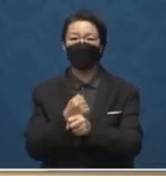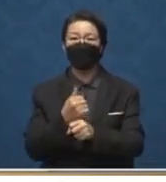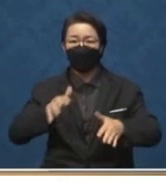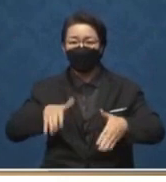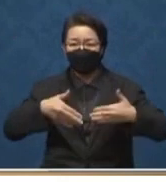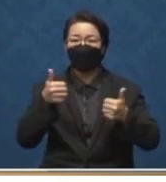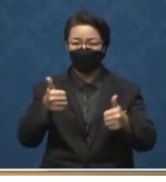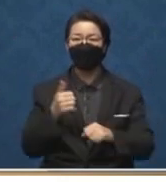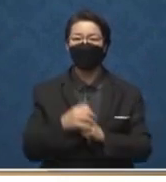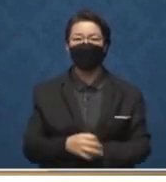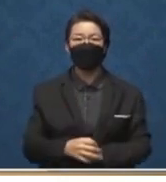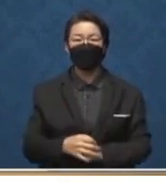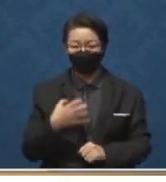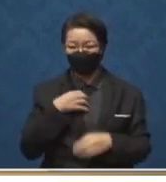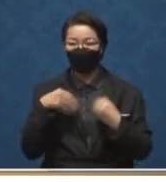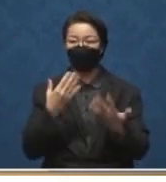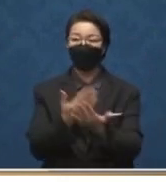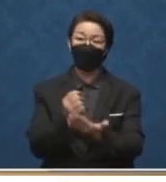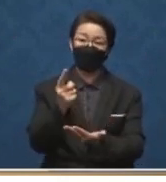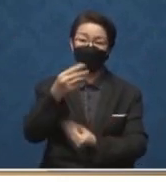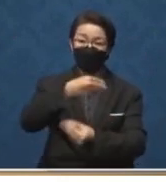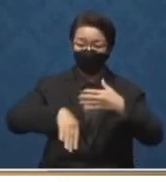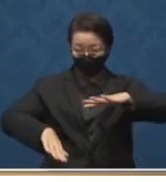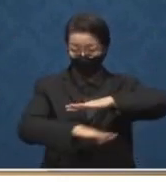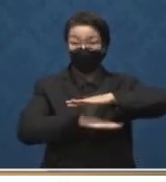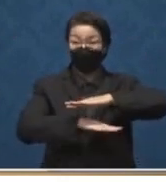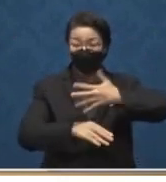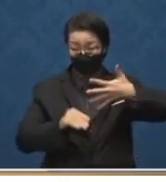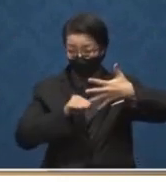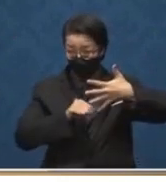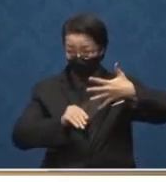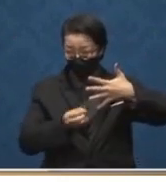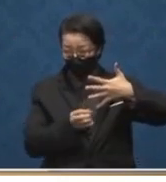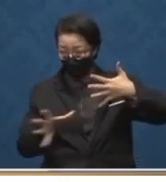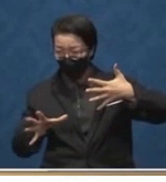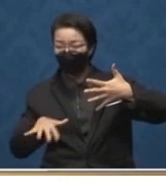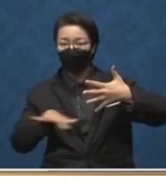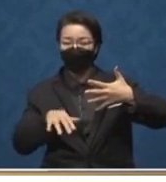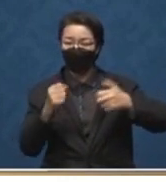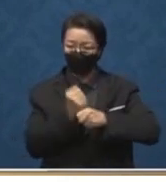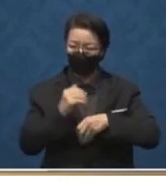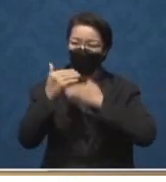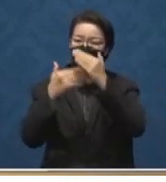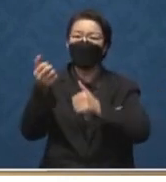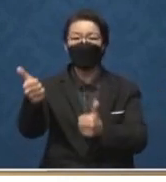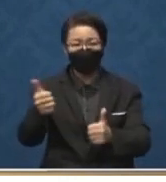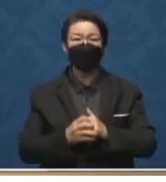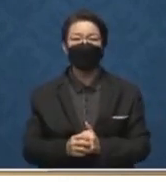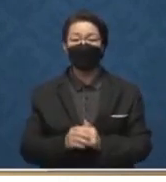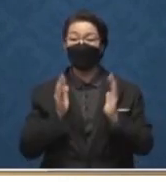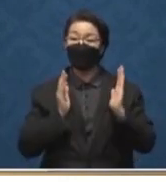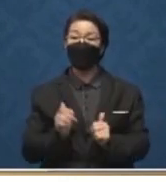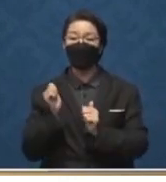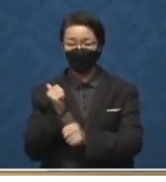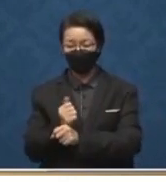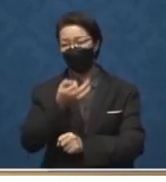ทกอยางมงานทํหมดก็ทำใหเศรกี้ร์outพืนเมองมนไปได้ ทุกคนก็ส